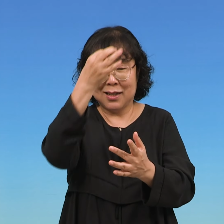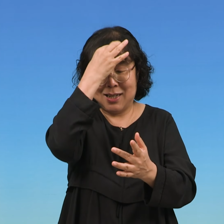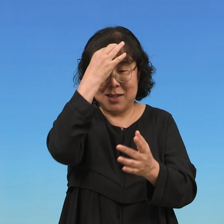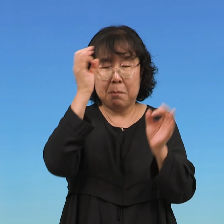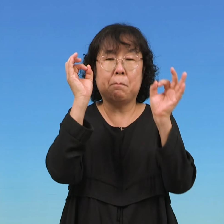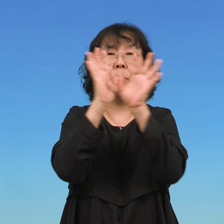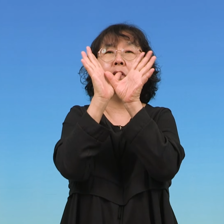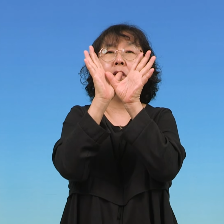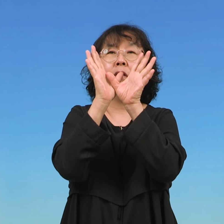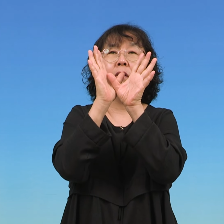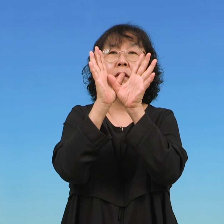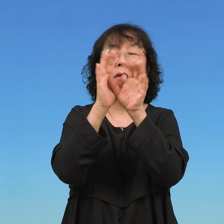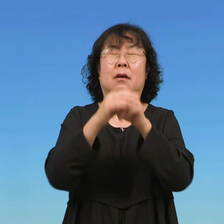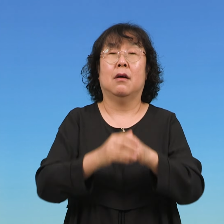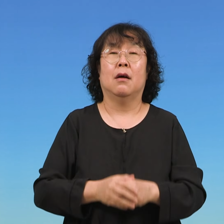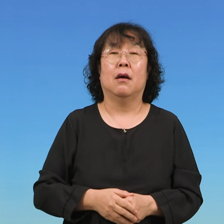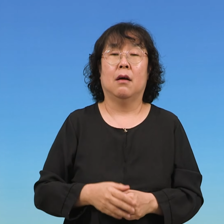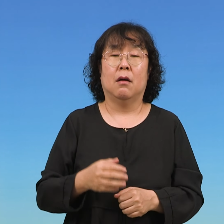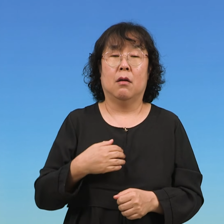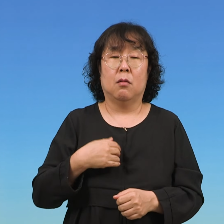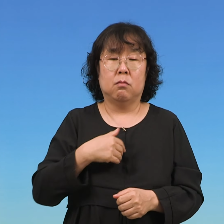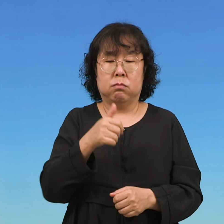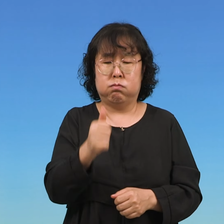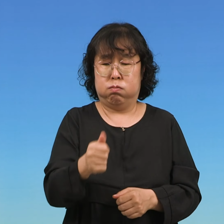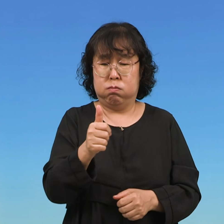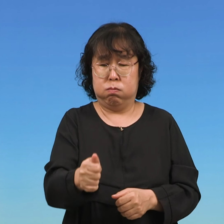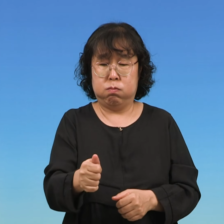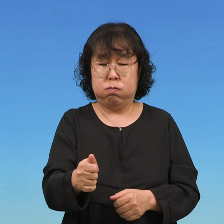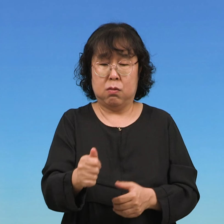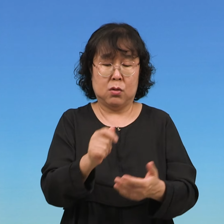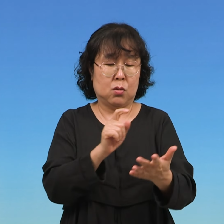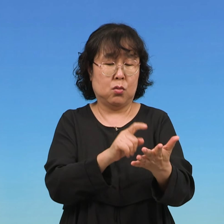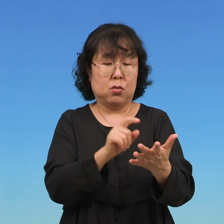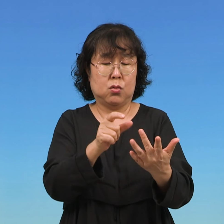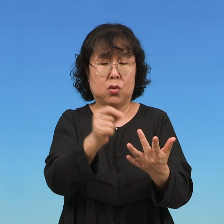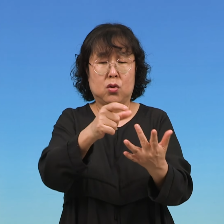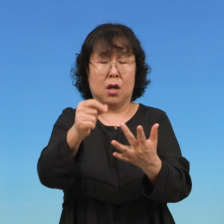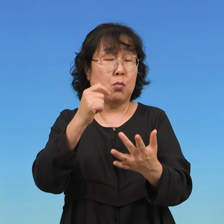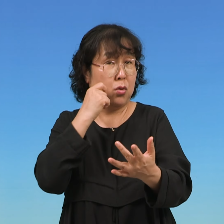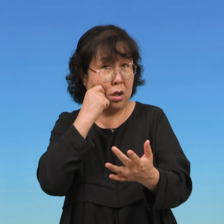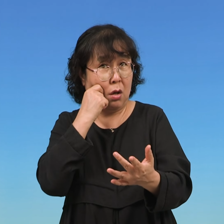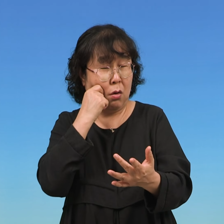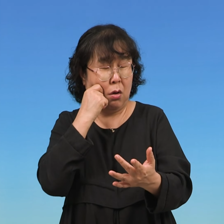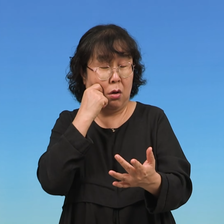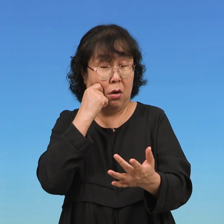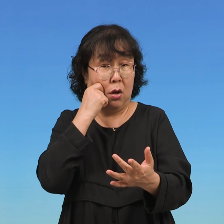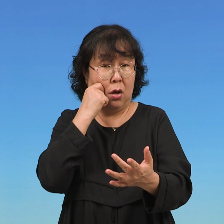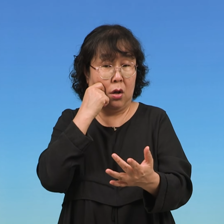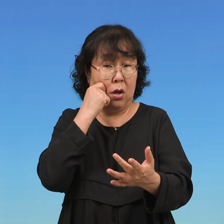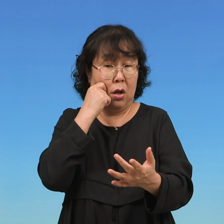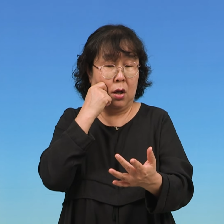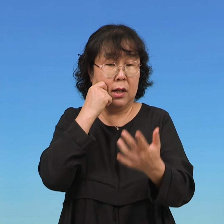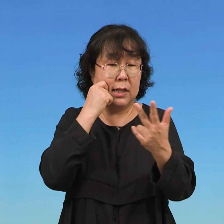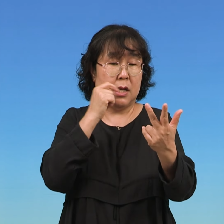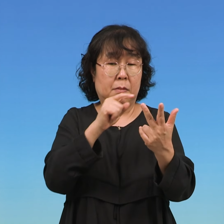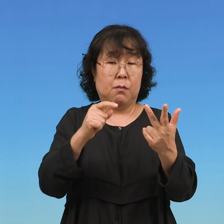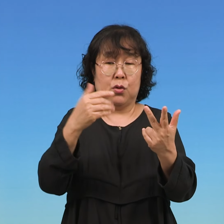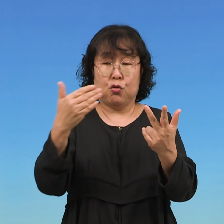버렸어요 아무리 뒤져도 그게 안 되는 그게 보니까 없애 버렸더라고 왜